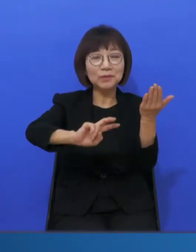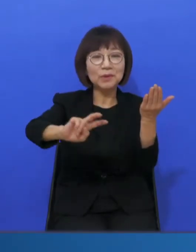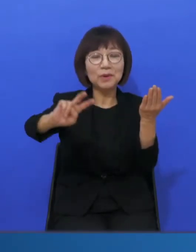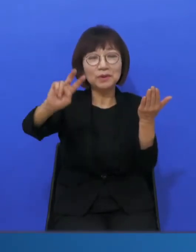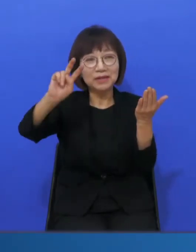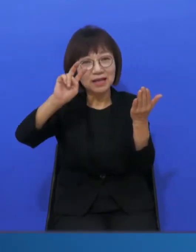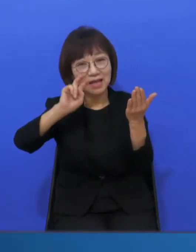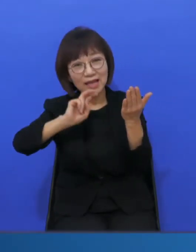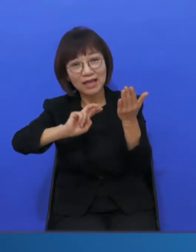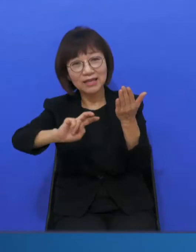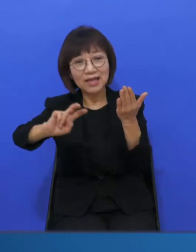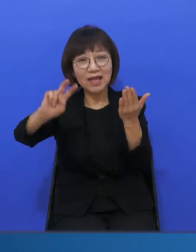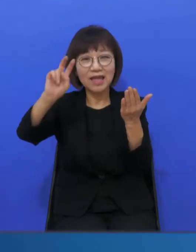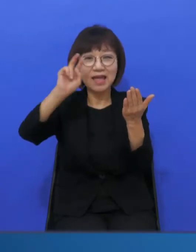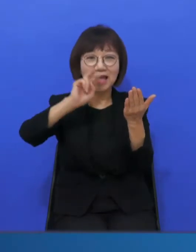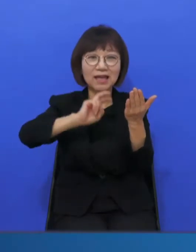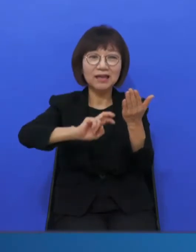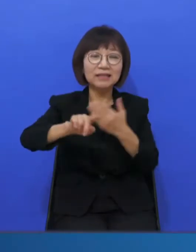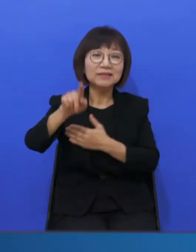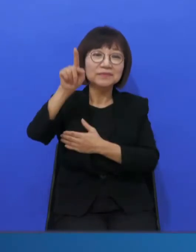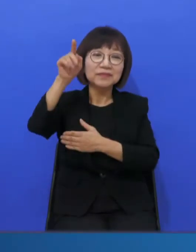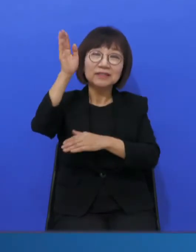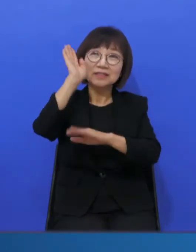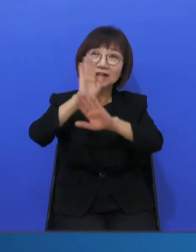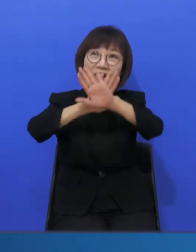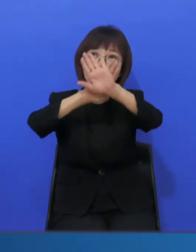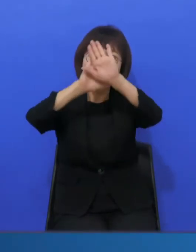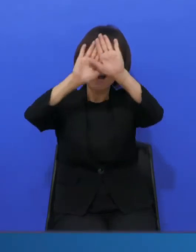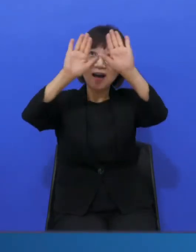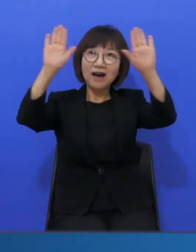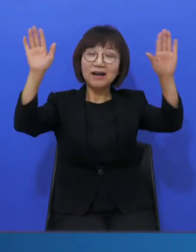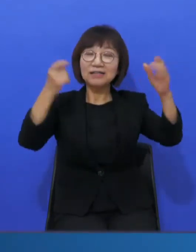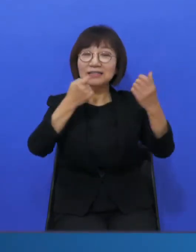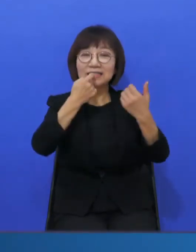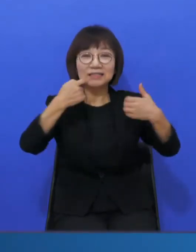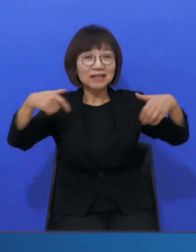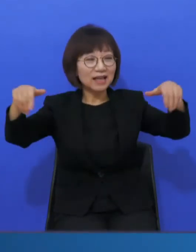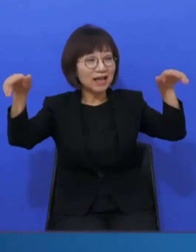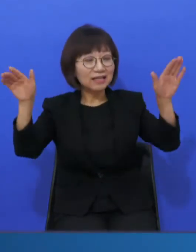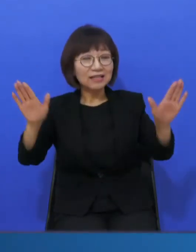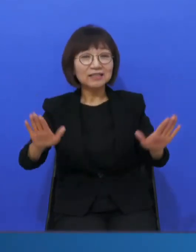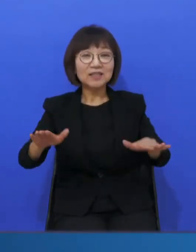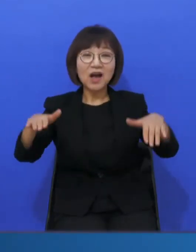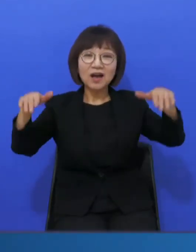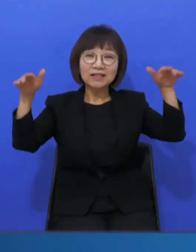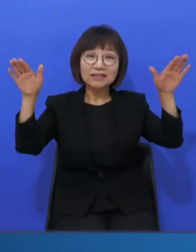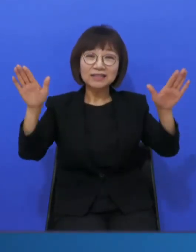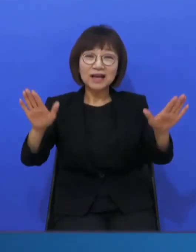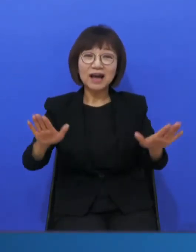부르는 노래에 저 하늘